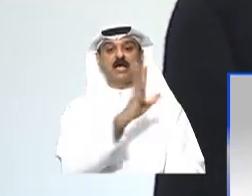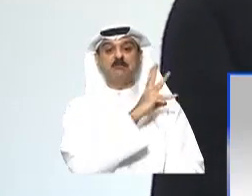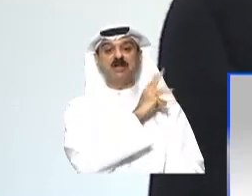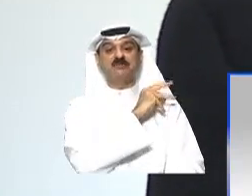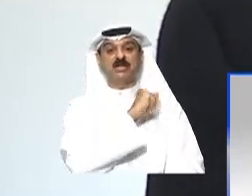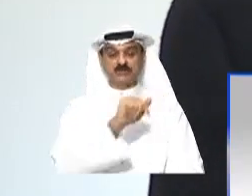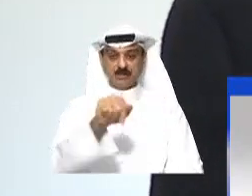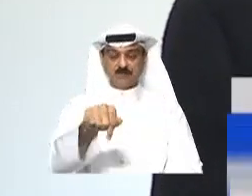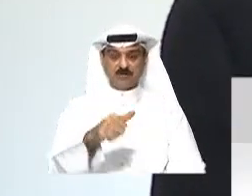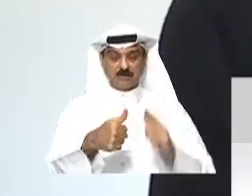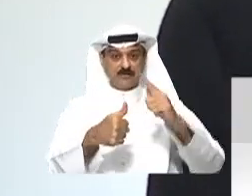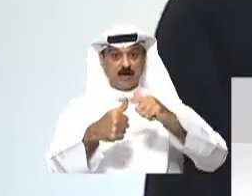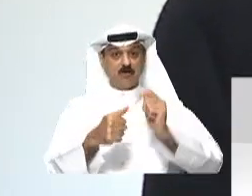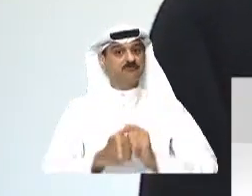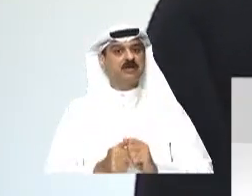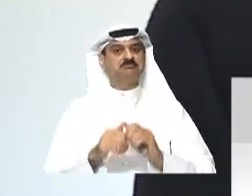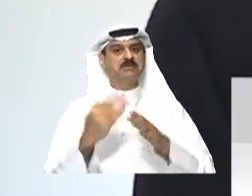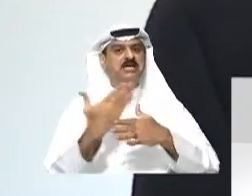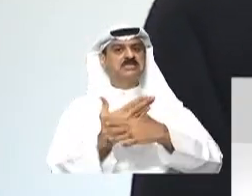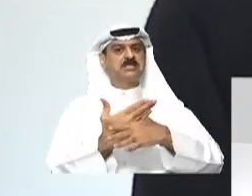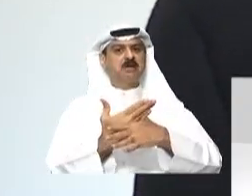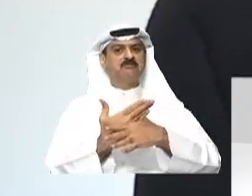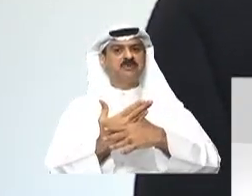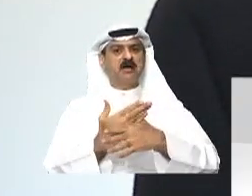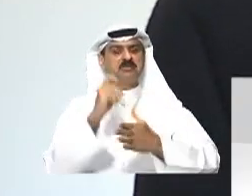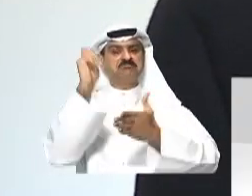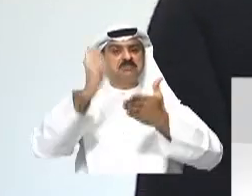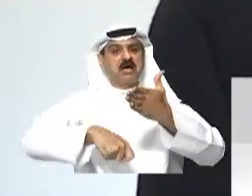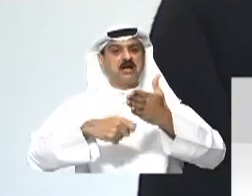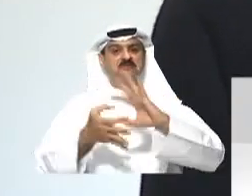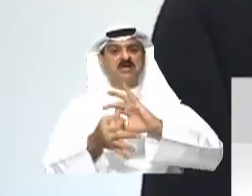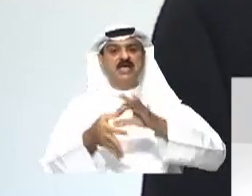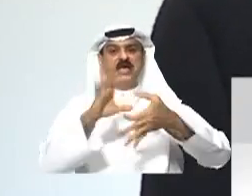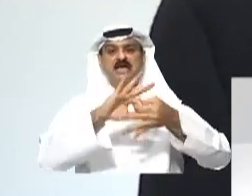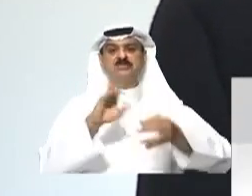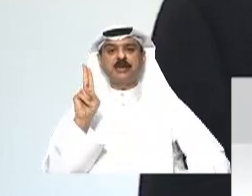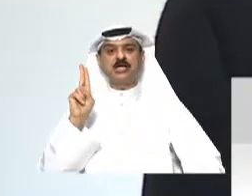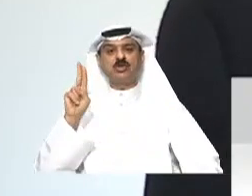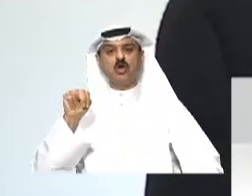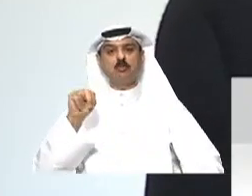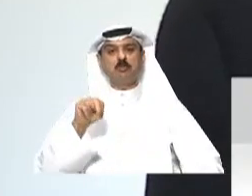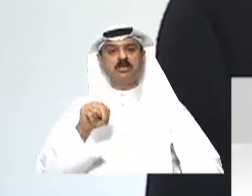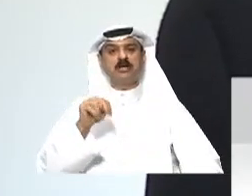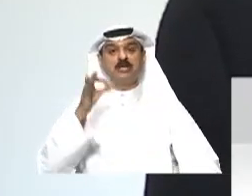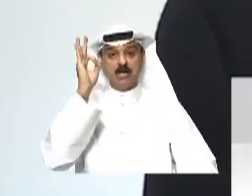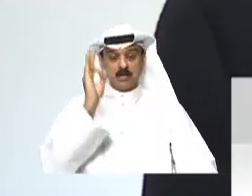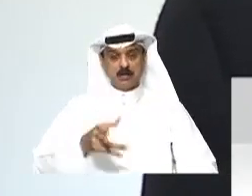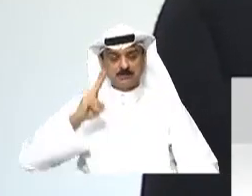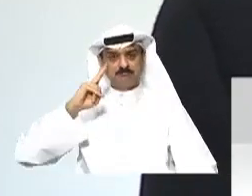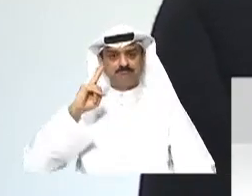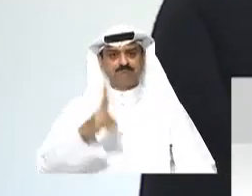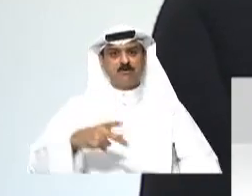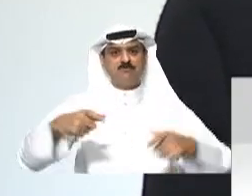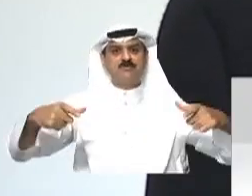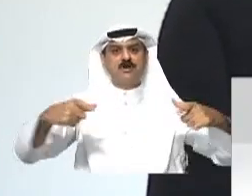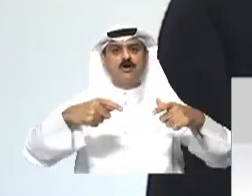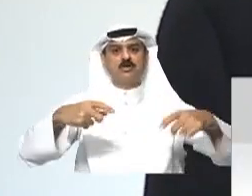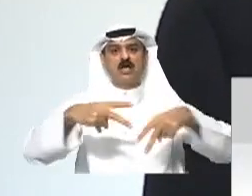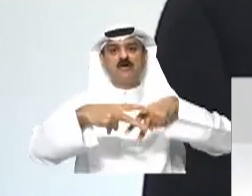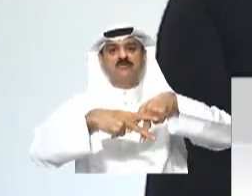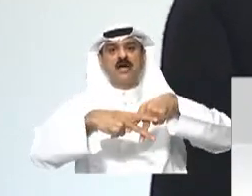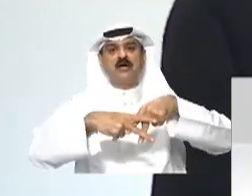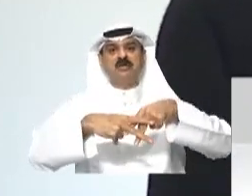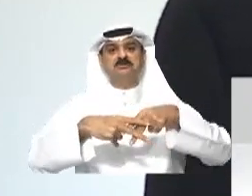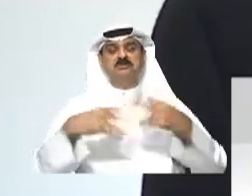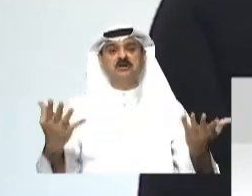في الجمعية العامة للأمم المتحدة، والأمر الآخر هو دون أن يكون هناك فرض عقوبات ومحاكمة لهذا الاحتلال فسيبقى يعتقد